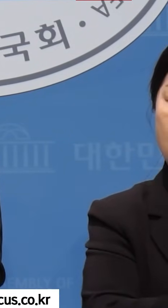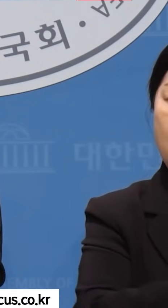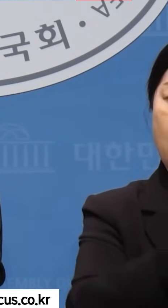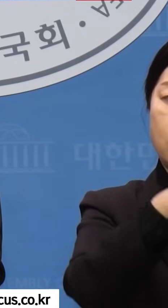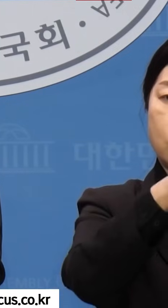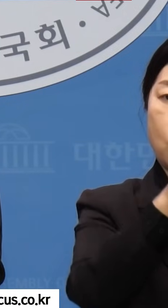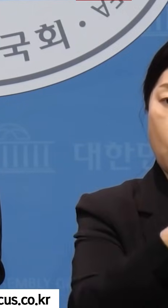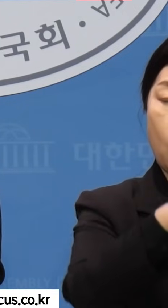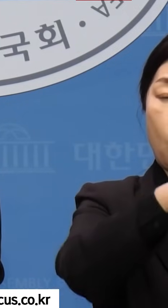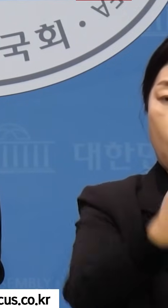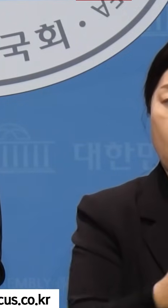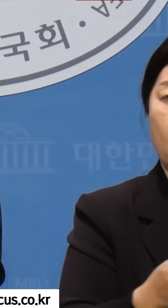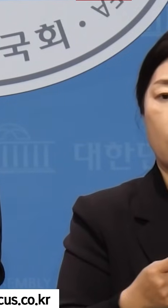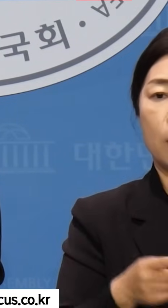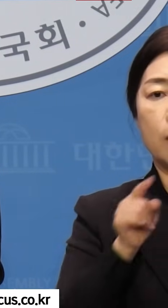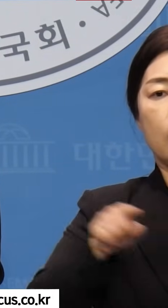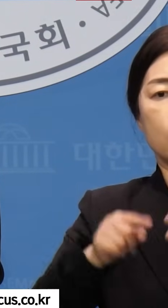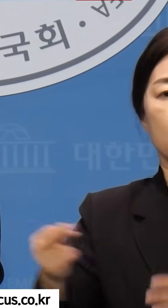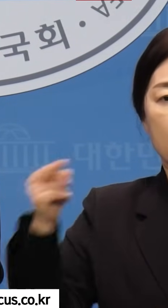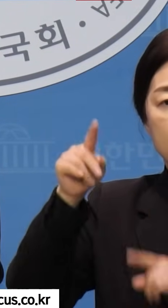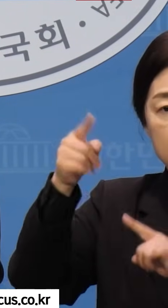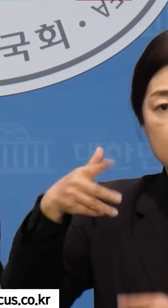이철수, 이 멤버들